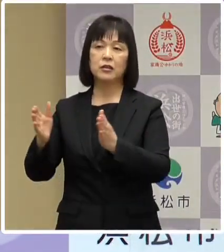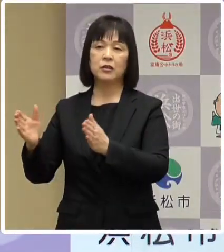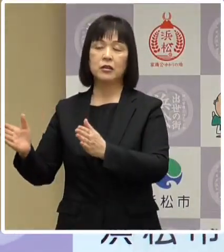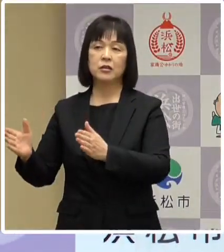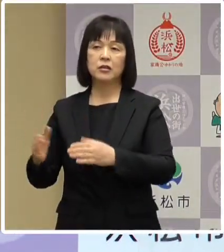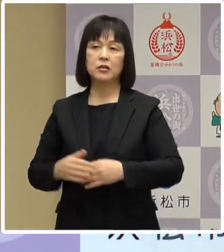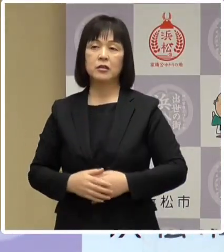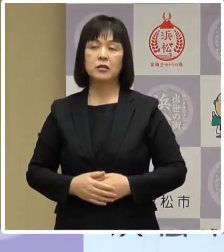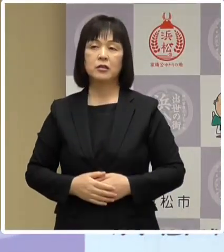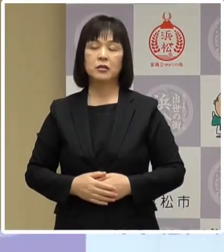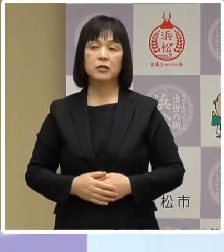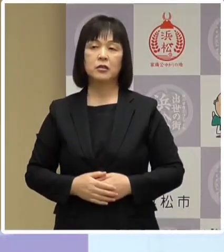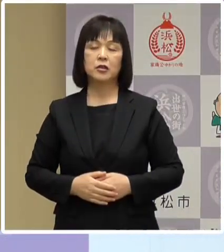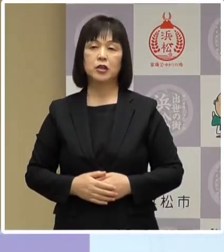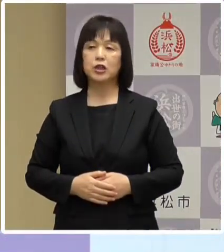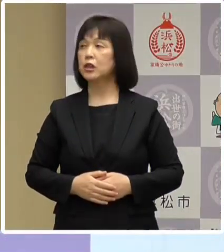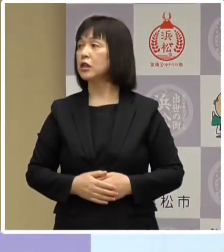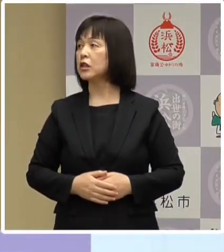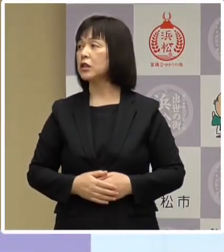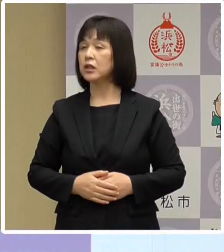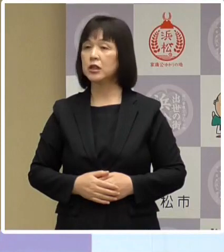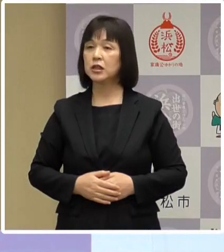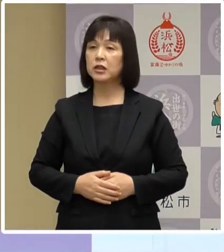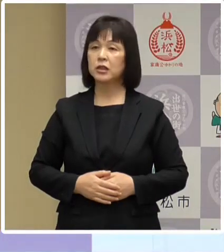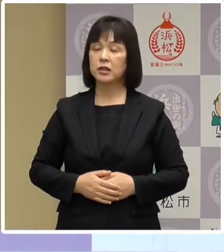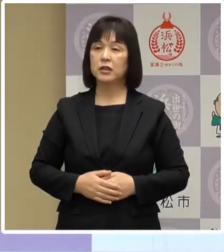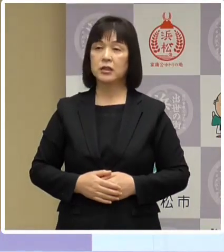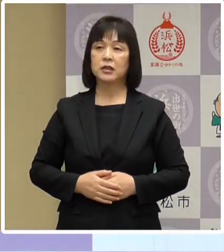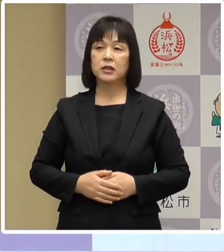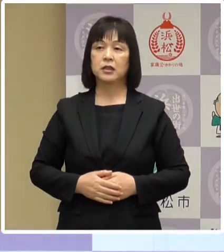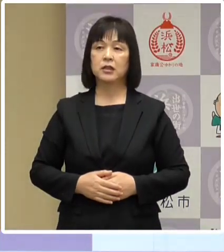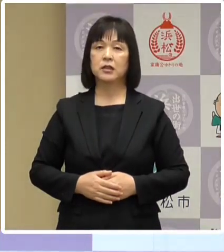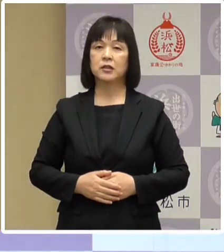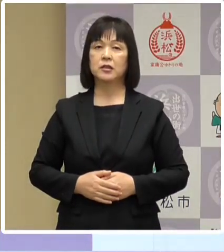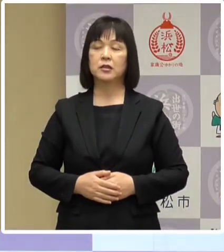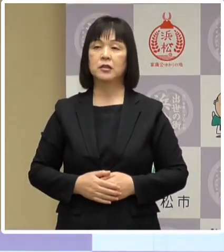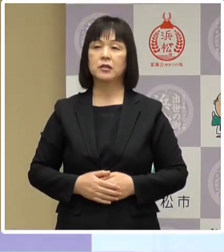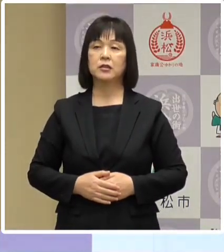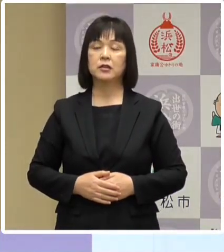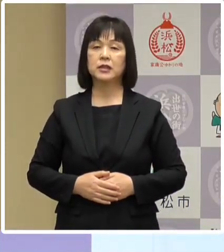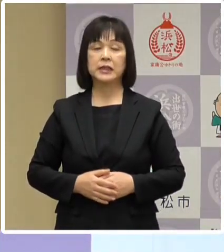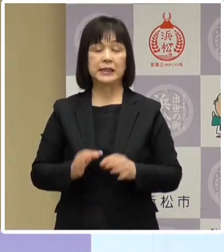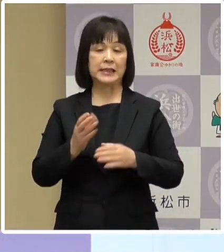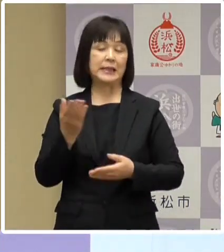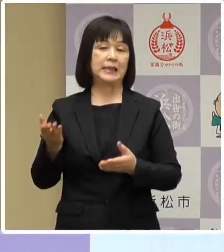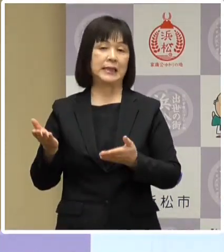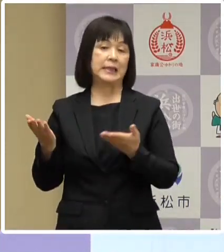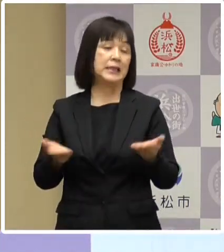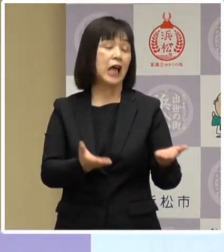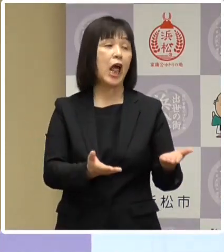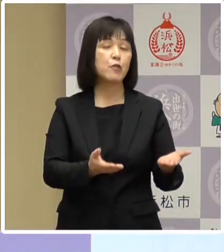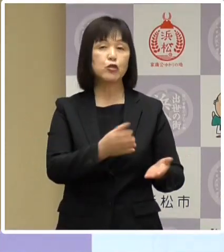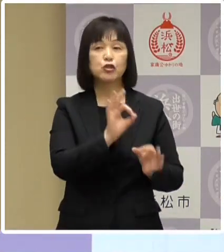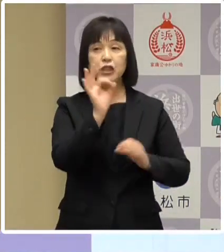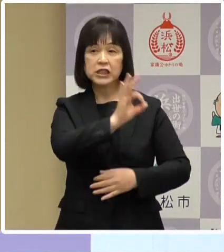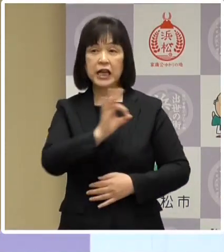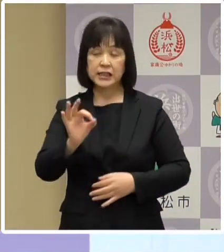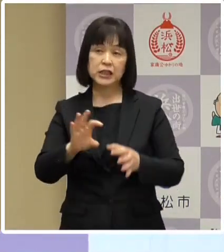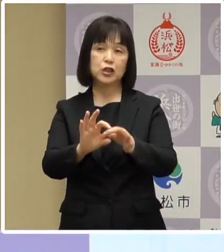収蔵、その収蔵品ですけれども、 ごめんなさい、もうちょっと近くですよ、 ね、ごめんなさい、収蔵品ですけれども、も